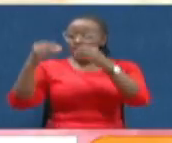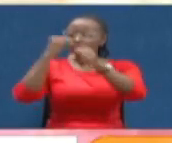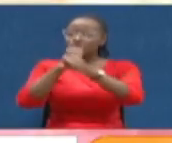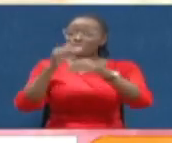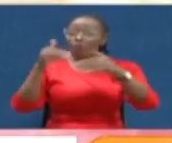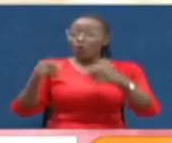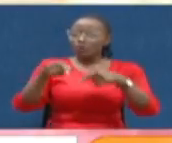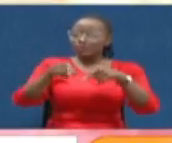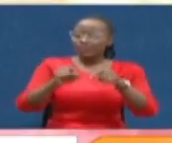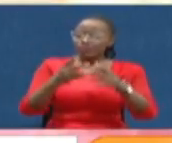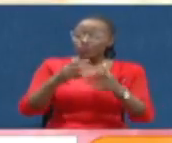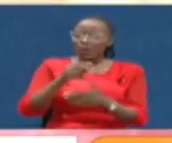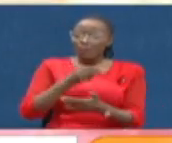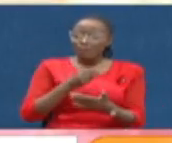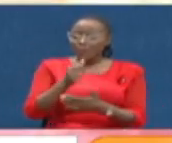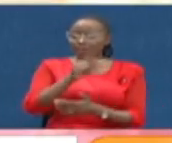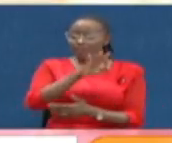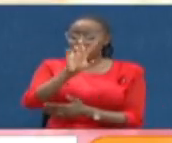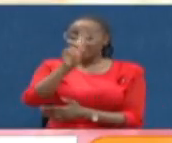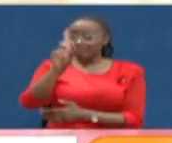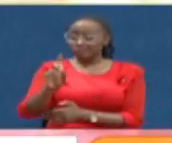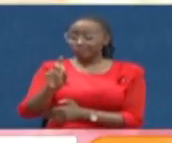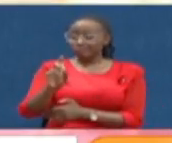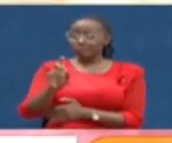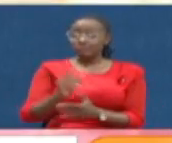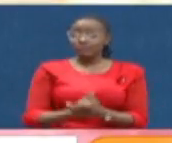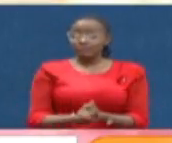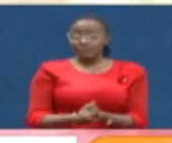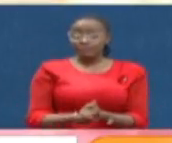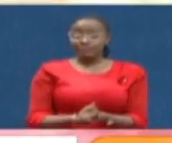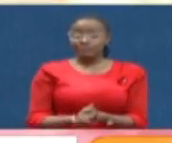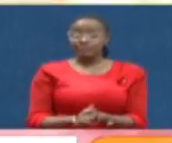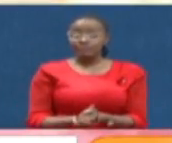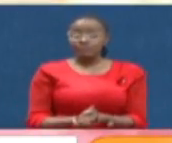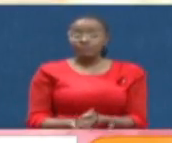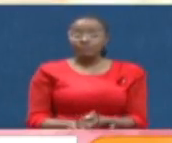au masomo? Francis Mtalaki, Ringa Citizen, Mombasa.